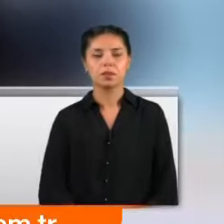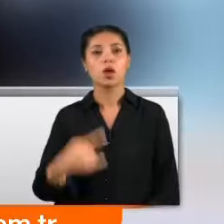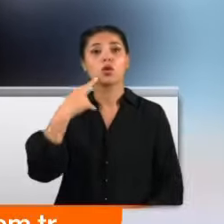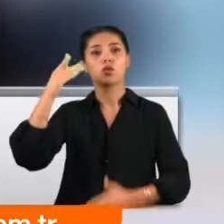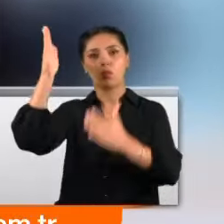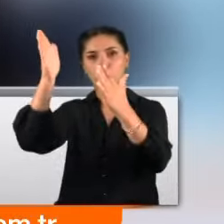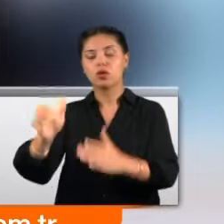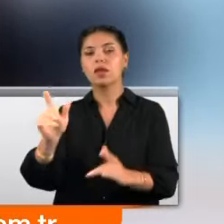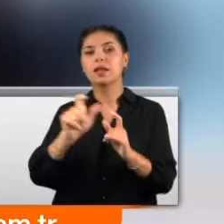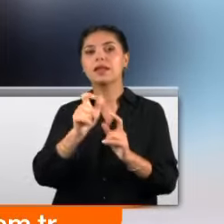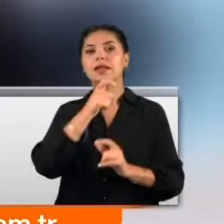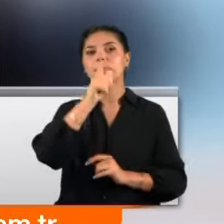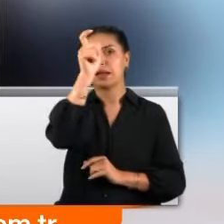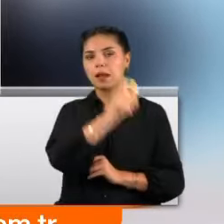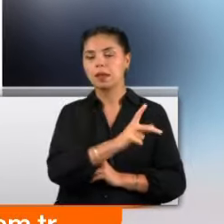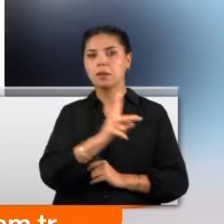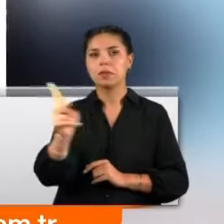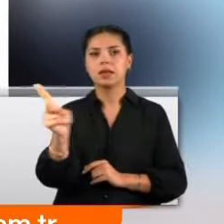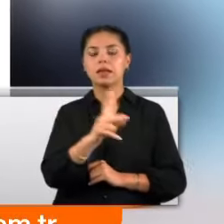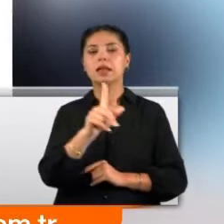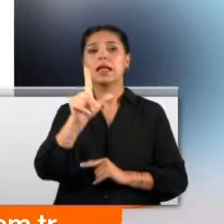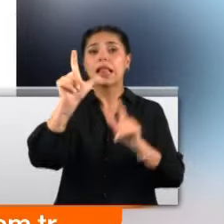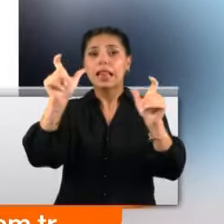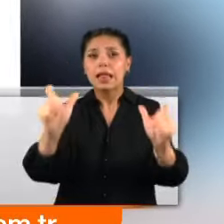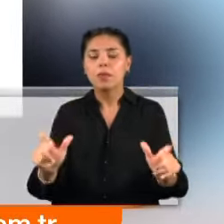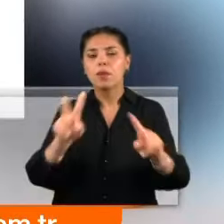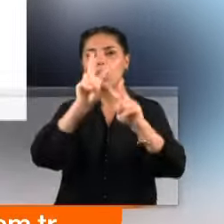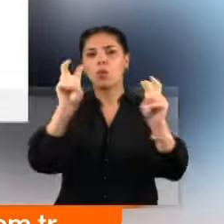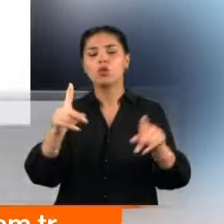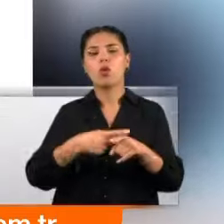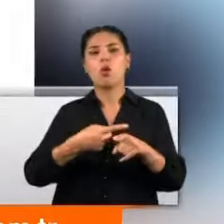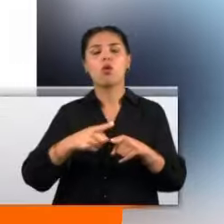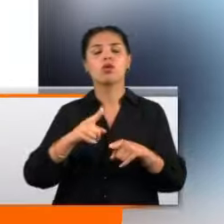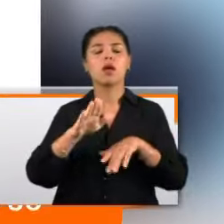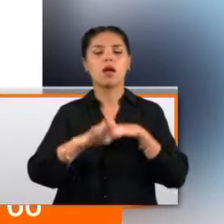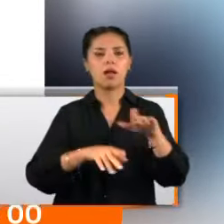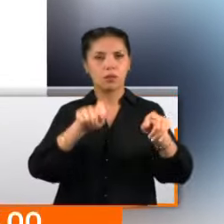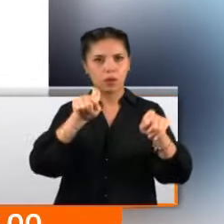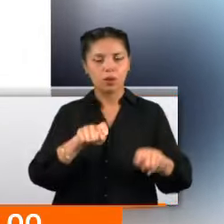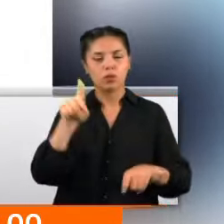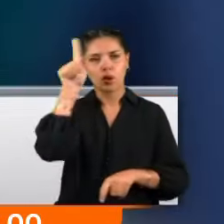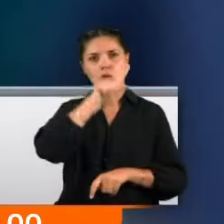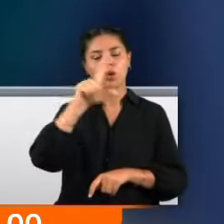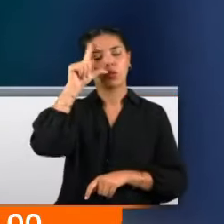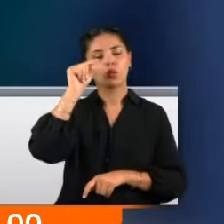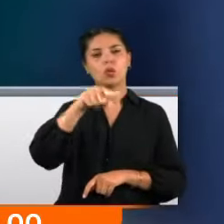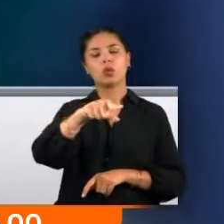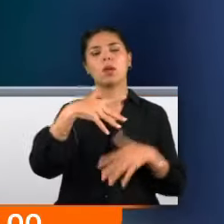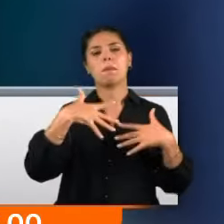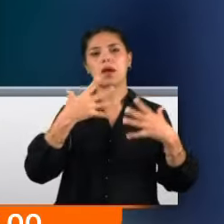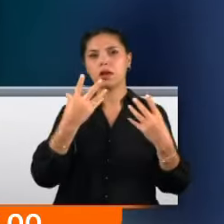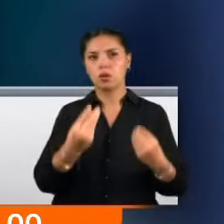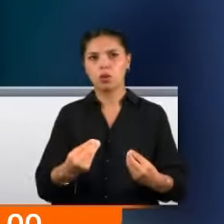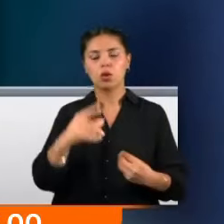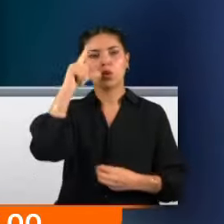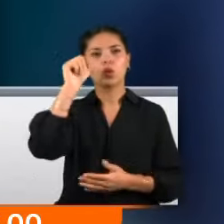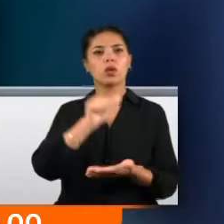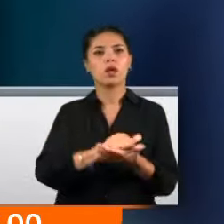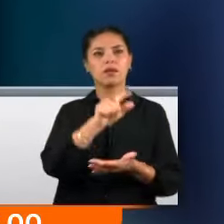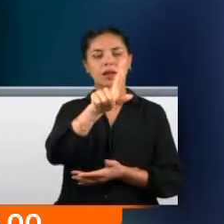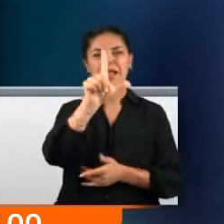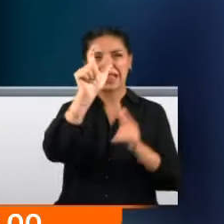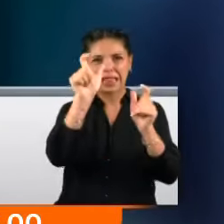Erdoğan'la Sisi'nin Libya konusunda ortak hareket etme kararı ise Yunan basınında paniğe yol açtı. Yunan gazetesi Katimerini,